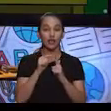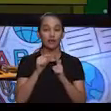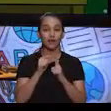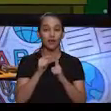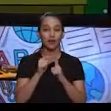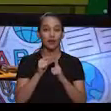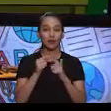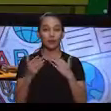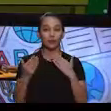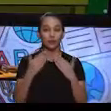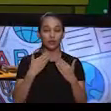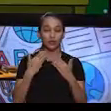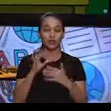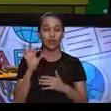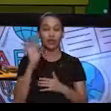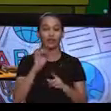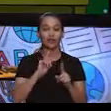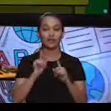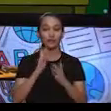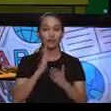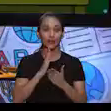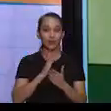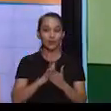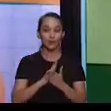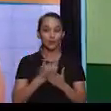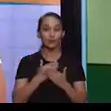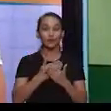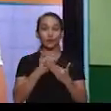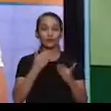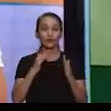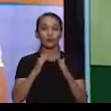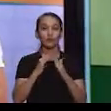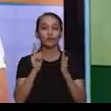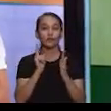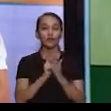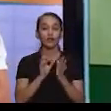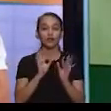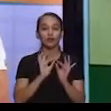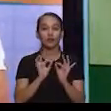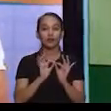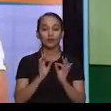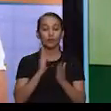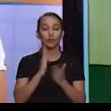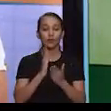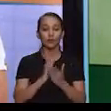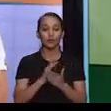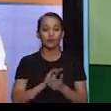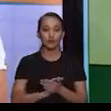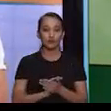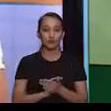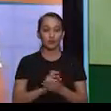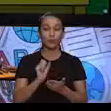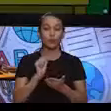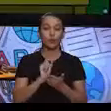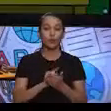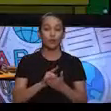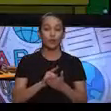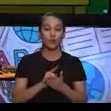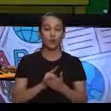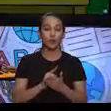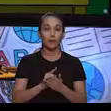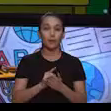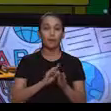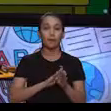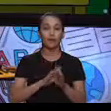suhbatlashamiz. Keling, avval mustaqil topshiriqni tekshirib olsak. Topshiriqlarni bajardingizmi?